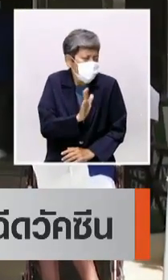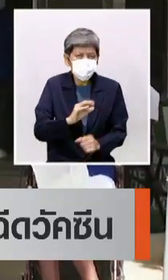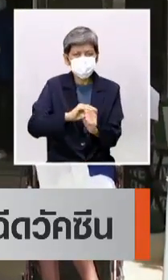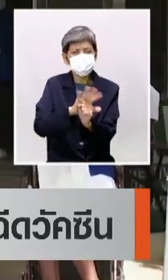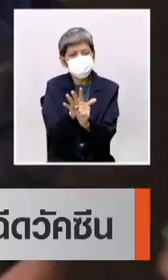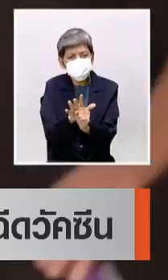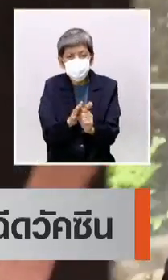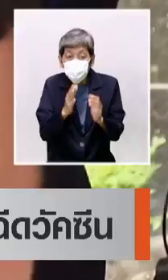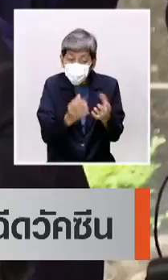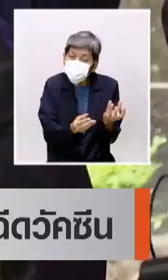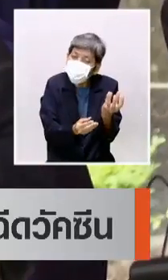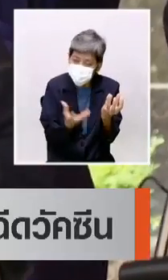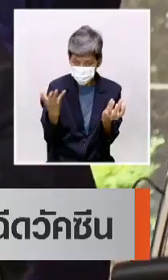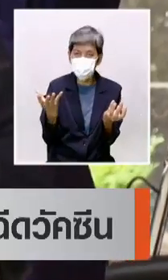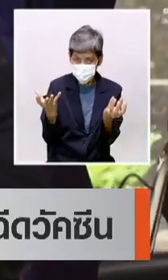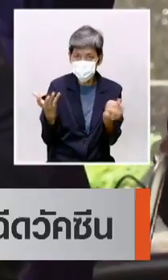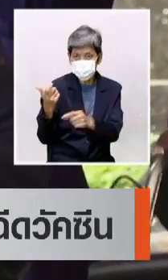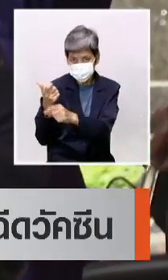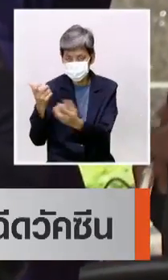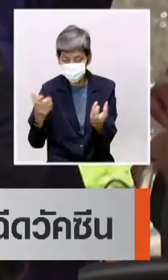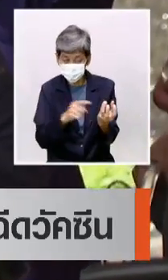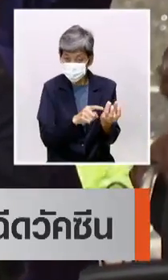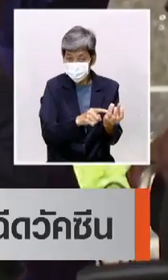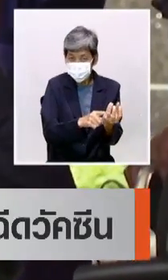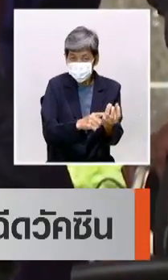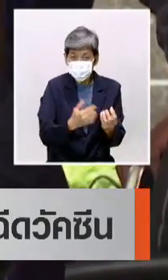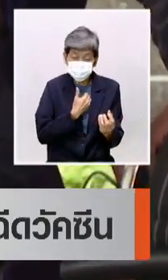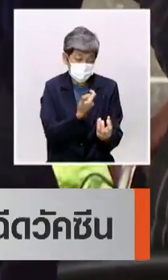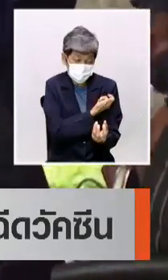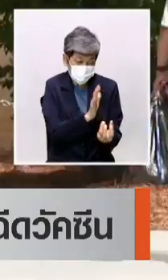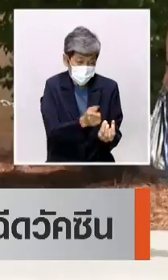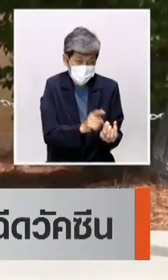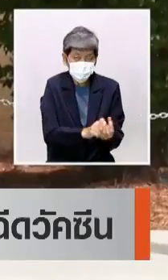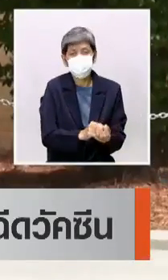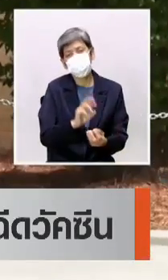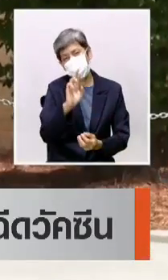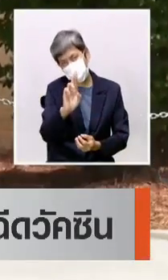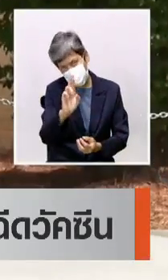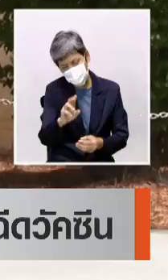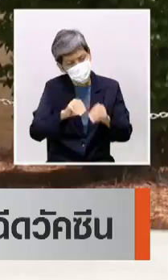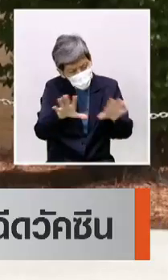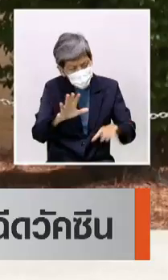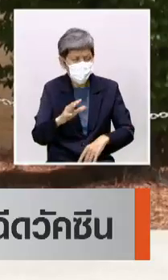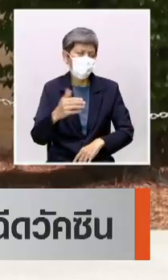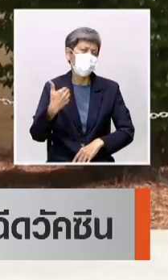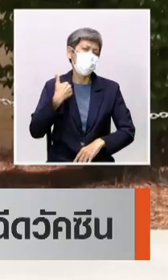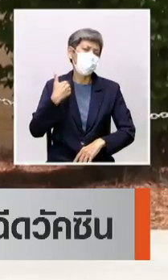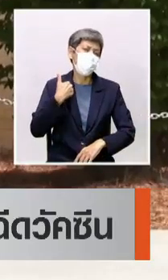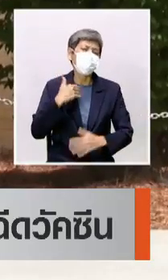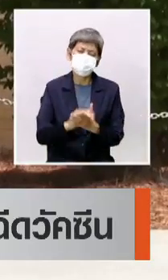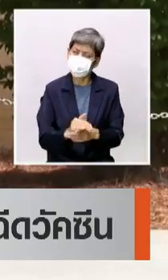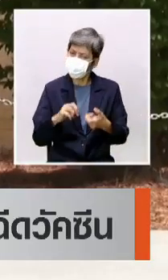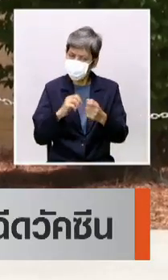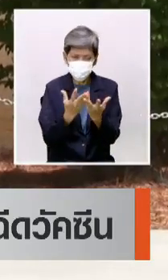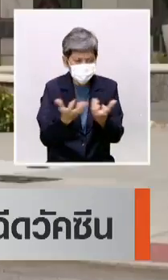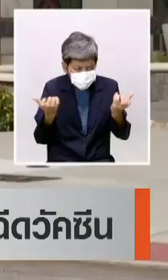ควิดเป็นคนส่วนน้อยของประเทศแต่การปฏิเสธวัคซีนของพวกคุณอยู่บนความเสียหายของพวกเราทุกคนและสามารถสร้าง